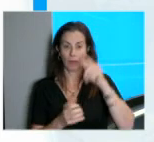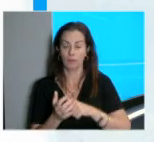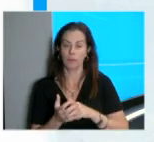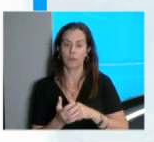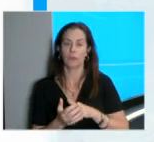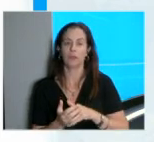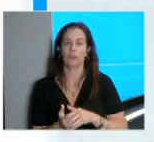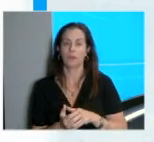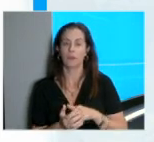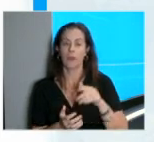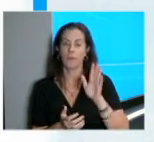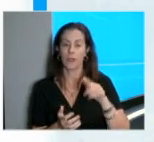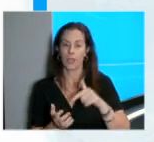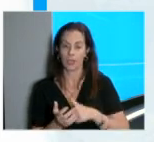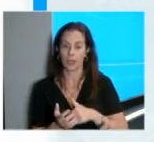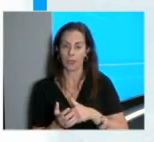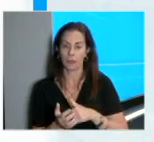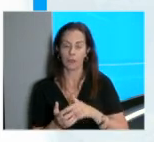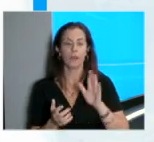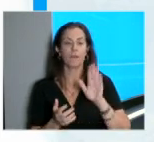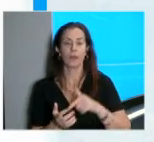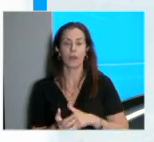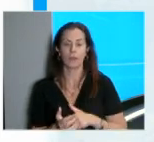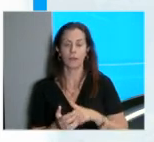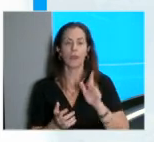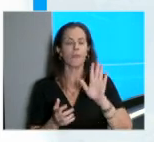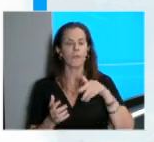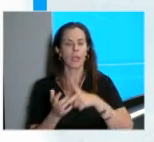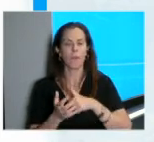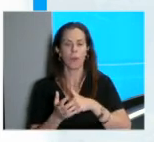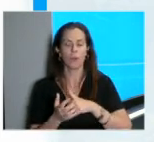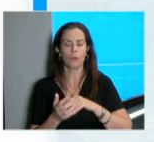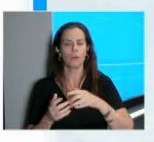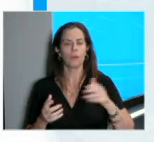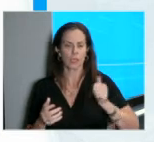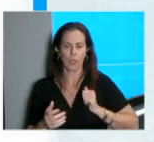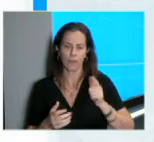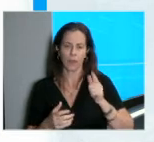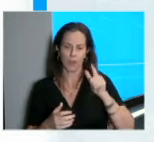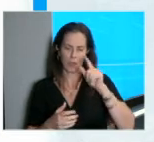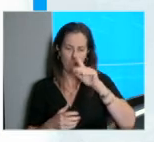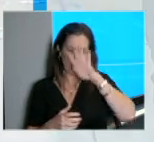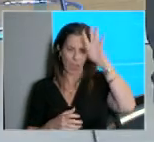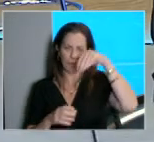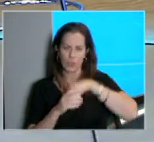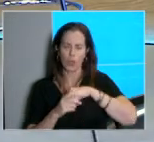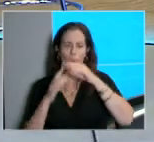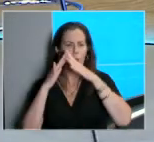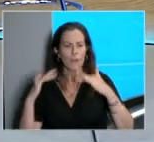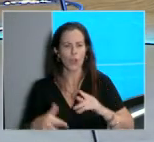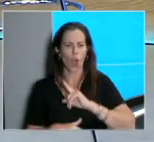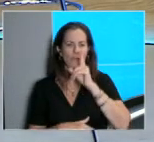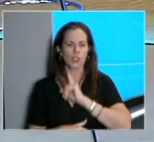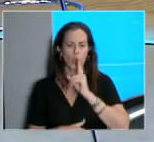וגלויה מול משפחות המשפחות. כן, וגם משפחות המהפכה. משמרות המהפכה האיראנים בסוריה ובלבנון, שזה די